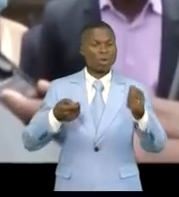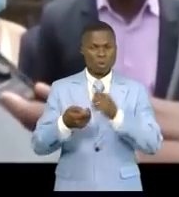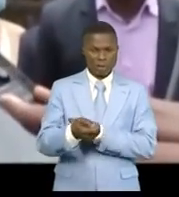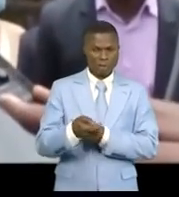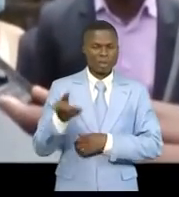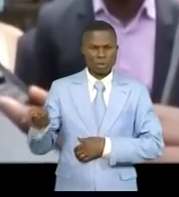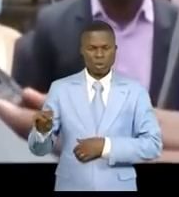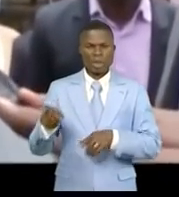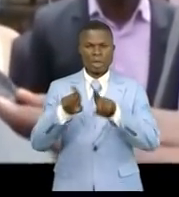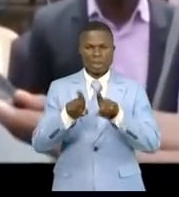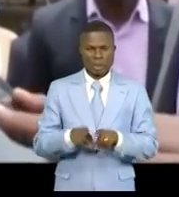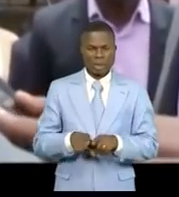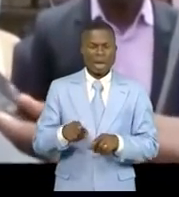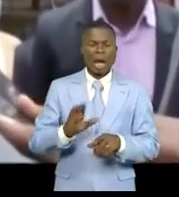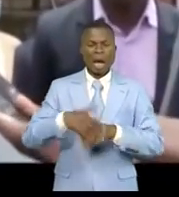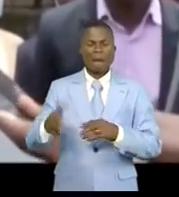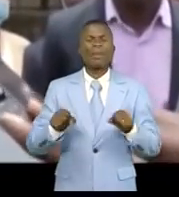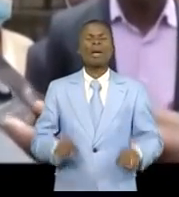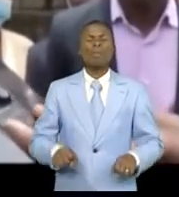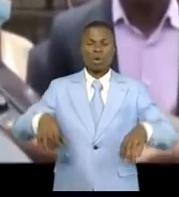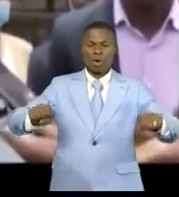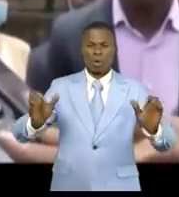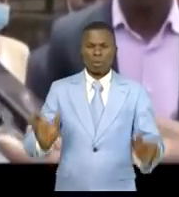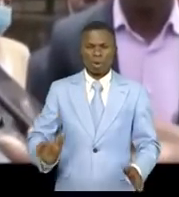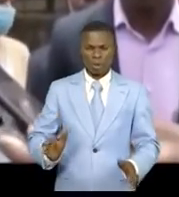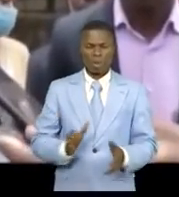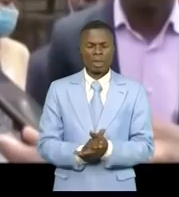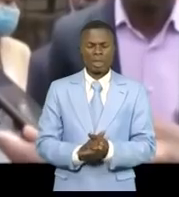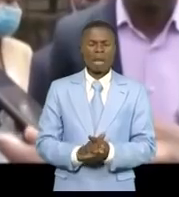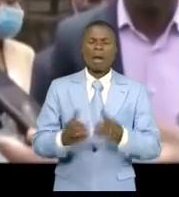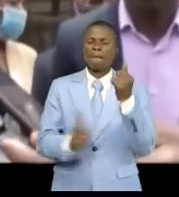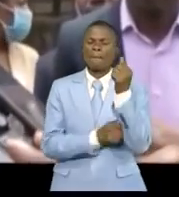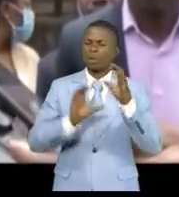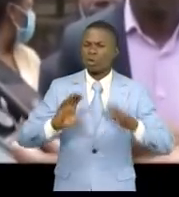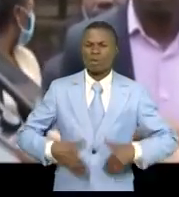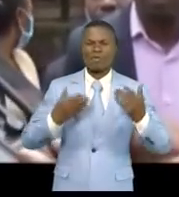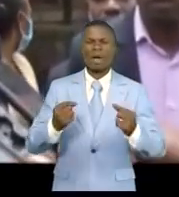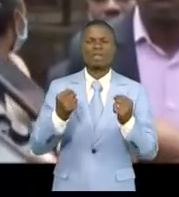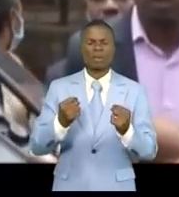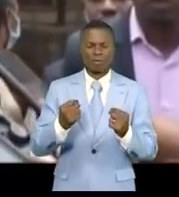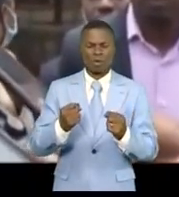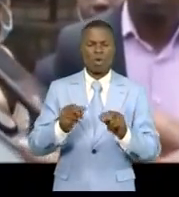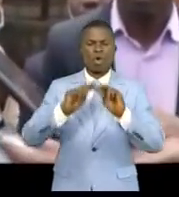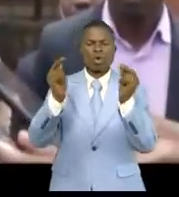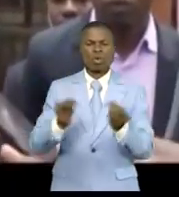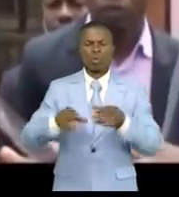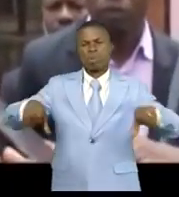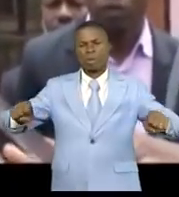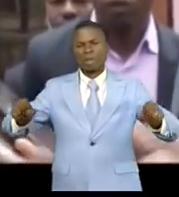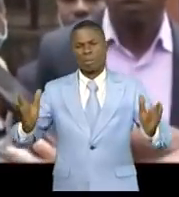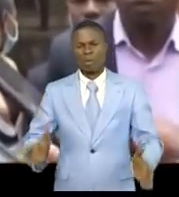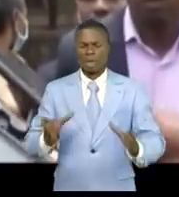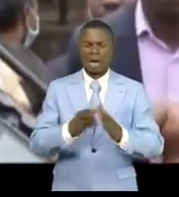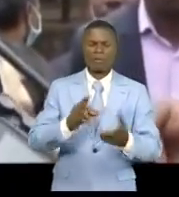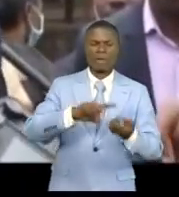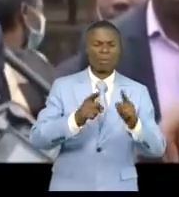suite de sa mort, les tensions ont monté entre les couches sociales dans les quartiers périphériques de la ville de